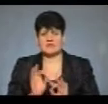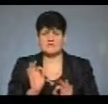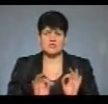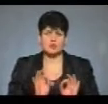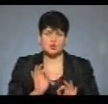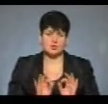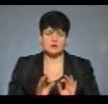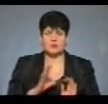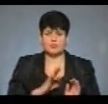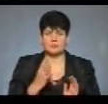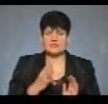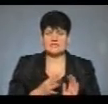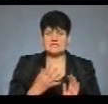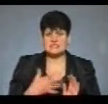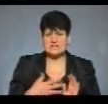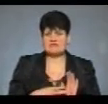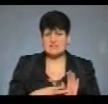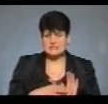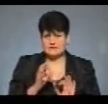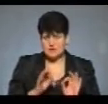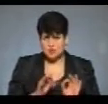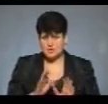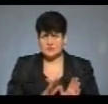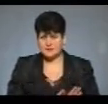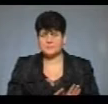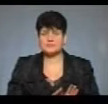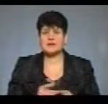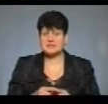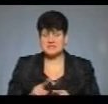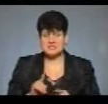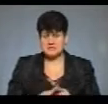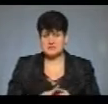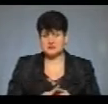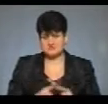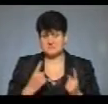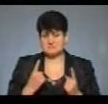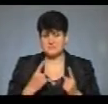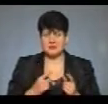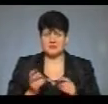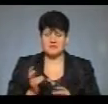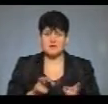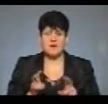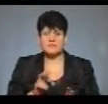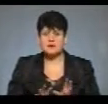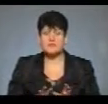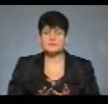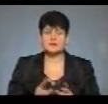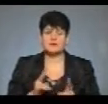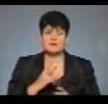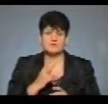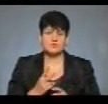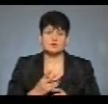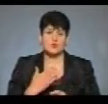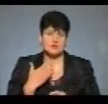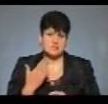було 58% в деяких громадах. Тобто, можна сказати, що це досить висока явка в порівнянні навіть з останніми парламентськими виборами,